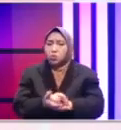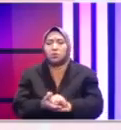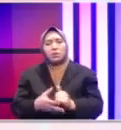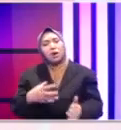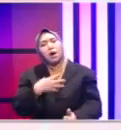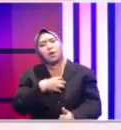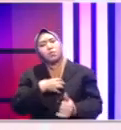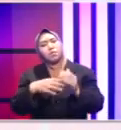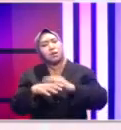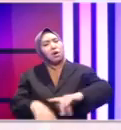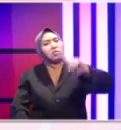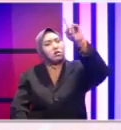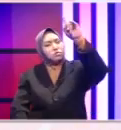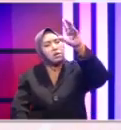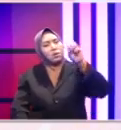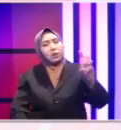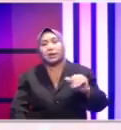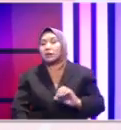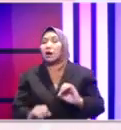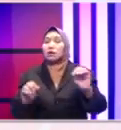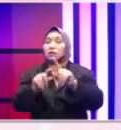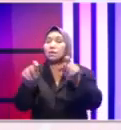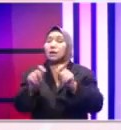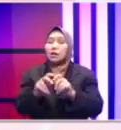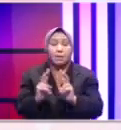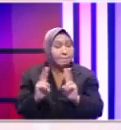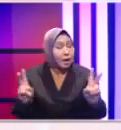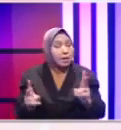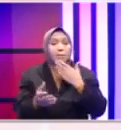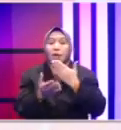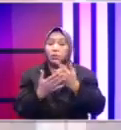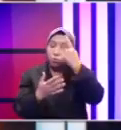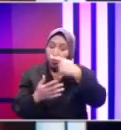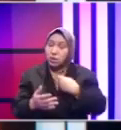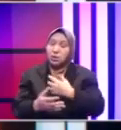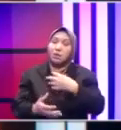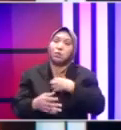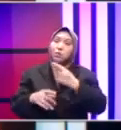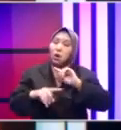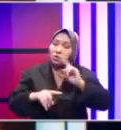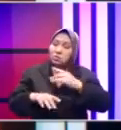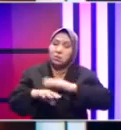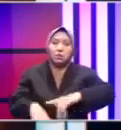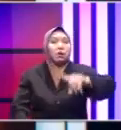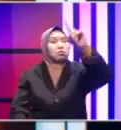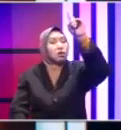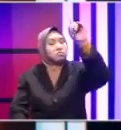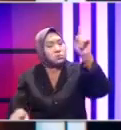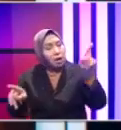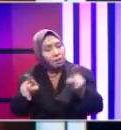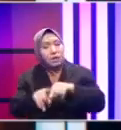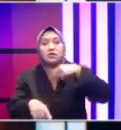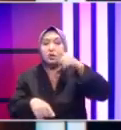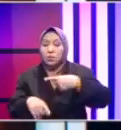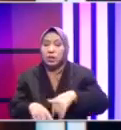mengadu kepada Allah Subhanahu wa ta'ala dan tidak ada tempat yang paling baik untuk kita mengadu offline kepada AllAh subhana wa taala sepertimana yang